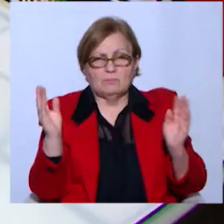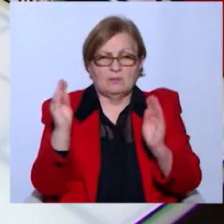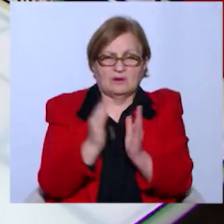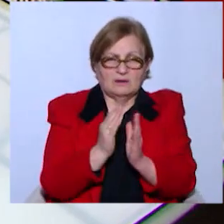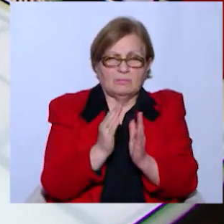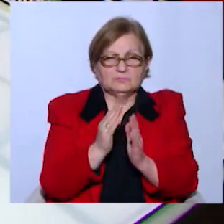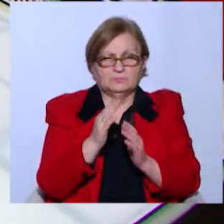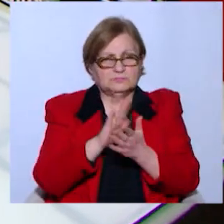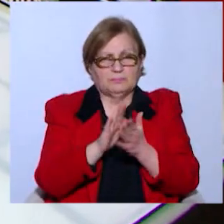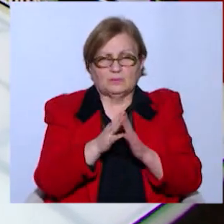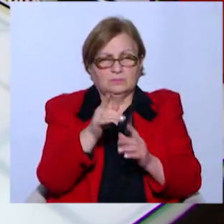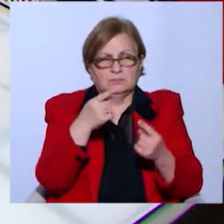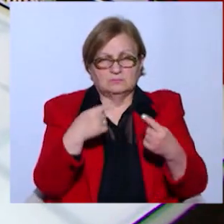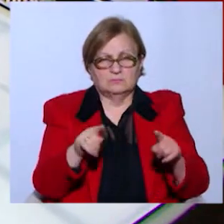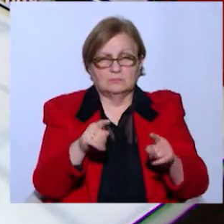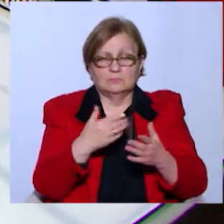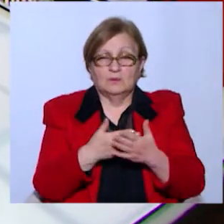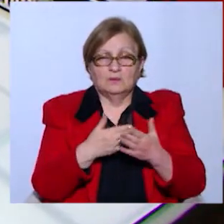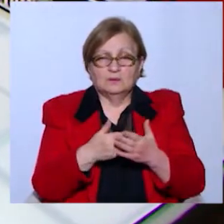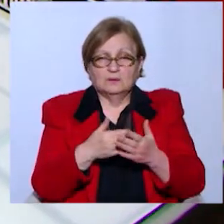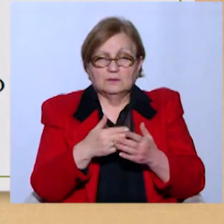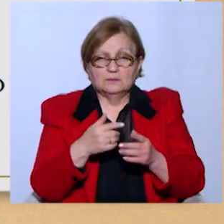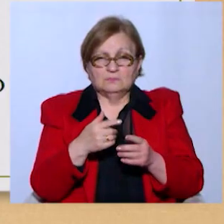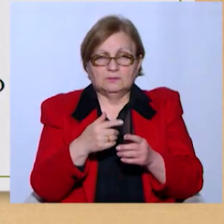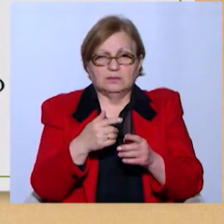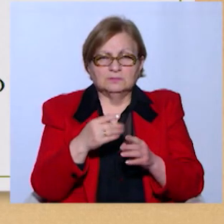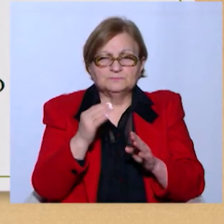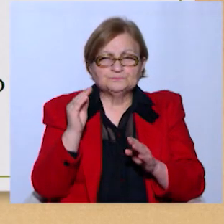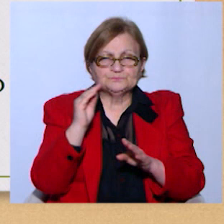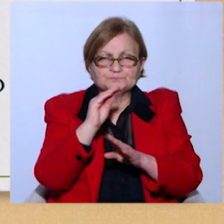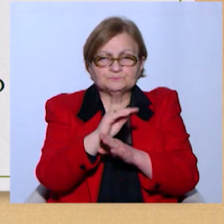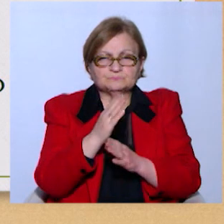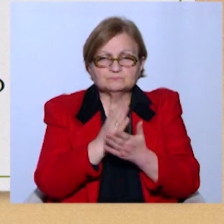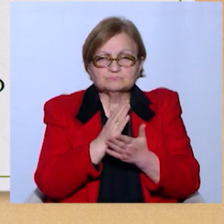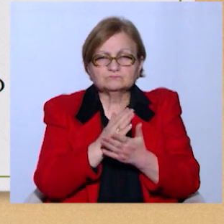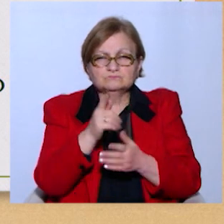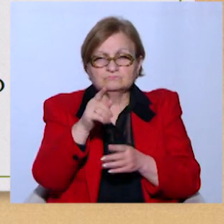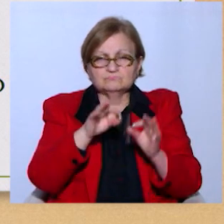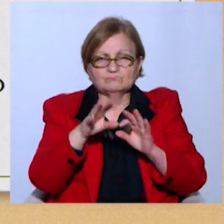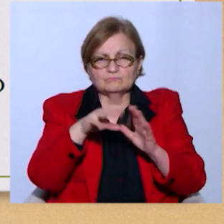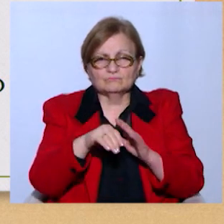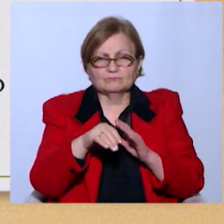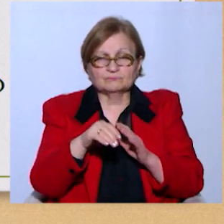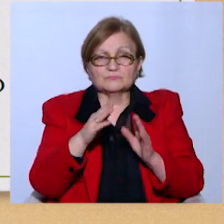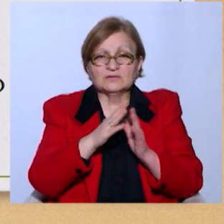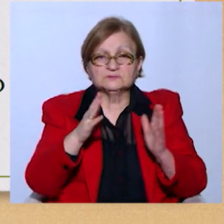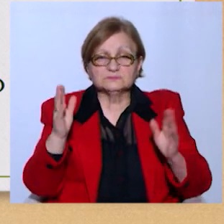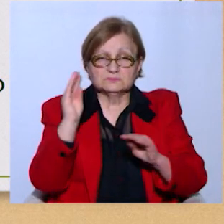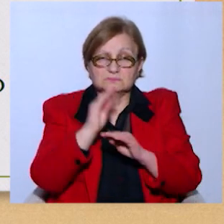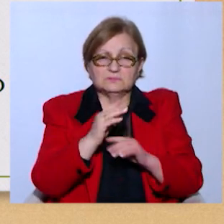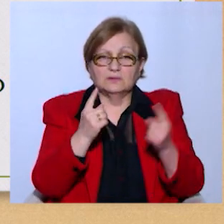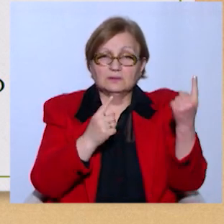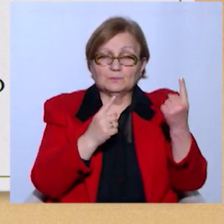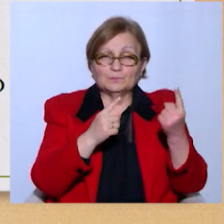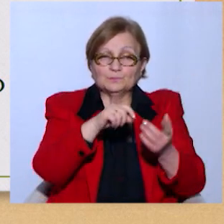პირობები. მაგალითად, ზრდადობის ორი განსხვავებული პირობა არსებობს. გეომეტრიული პროგრესია რომ იყოს ზრდადი, პირველი